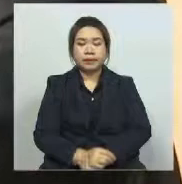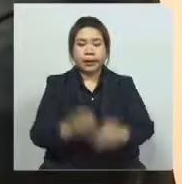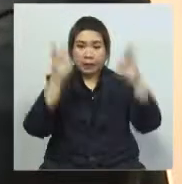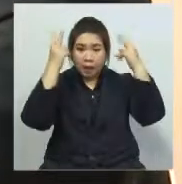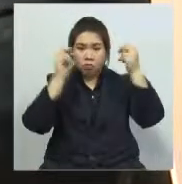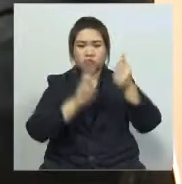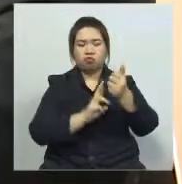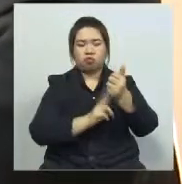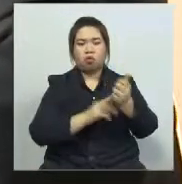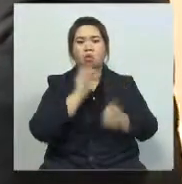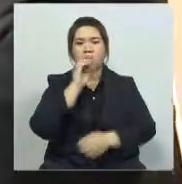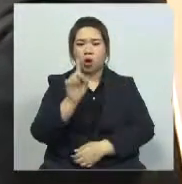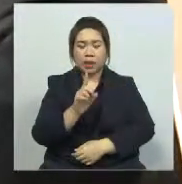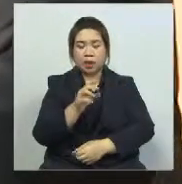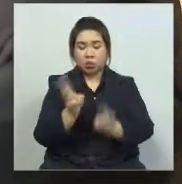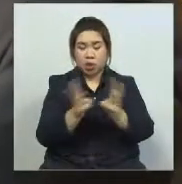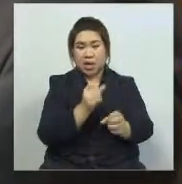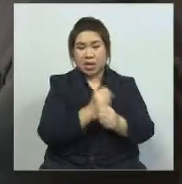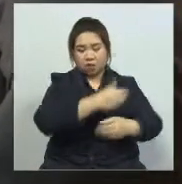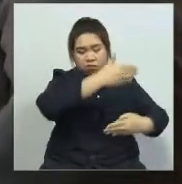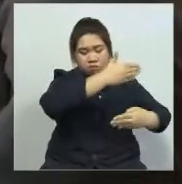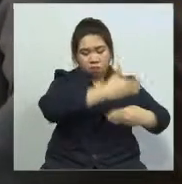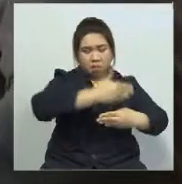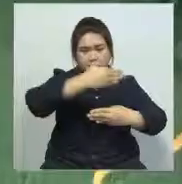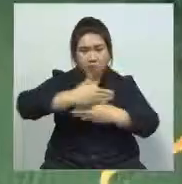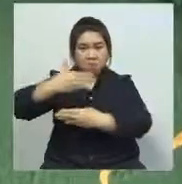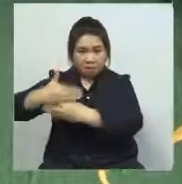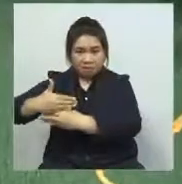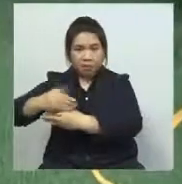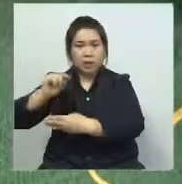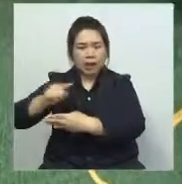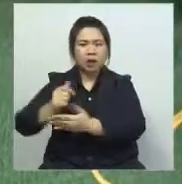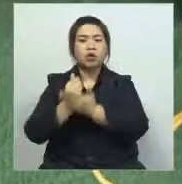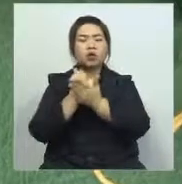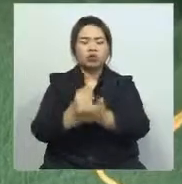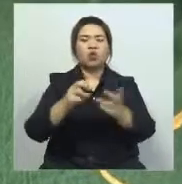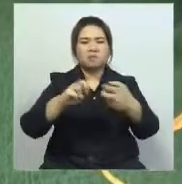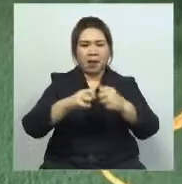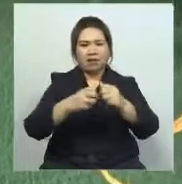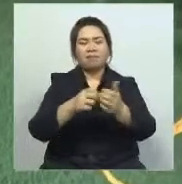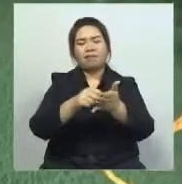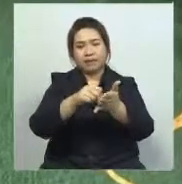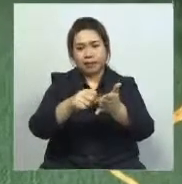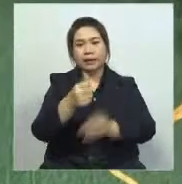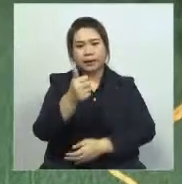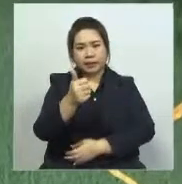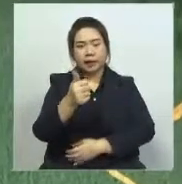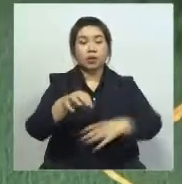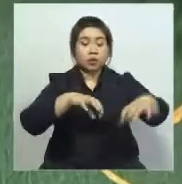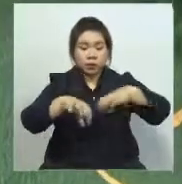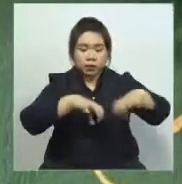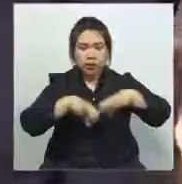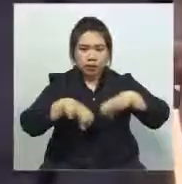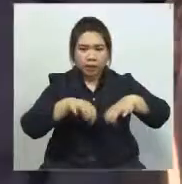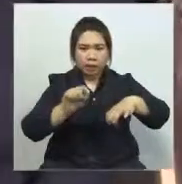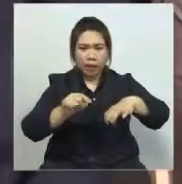ตรีระบุว่าการสร้างประตูระบายน้ำเขาชนกันจะแก้ปัญหาความเดือดร้อนของประชาชนได้ซึ่งการบริหารจัดการที่อ